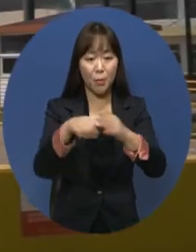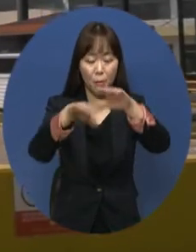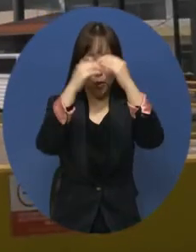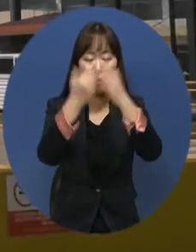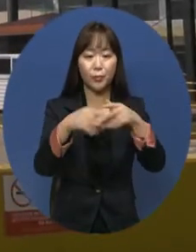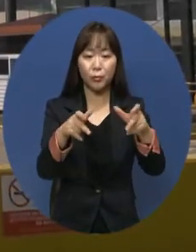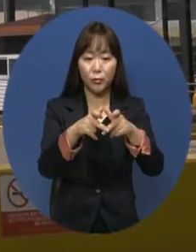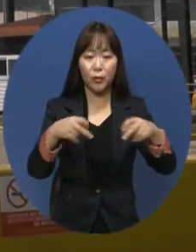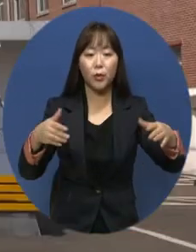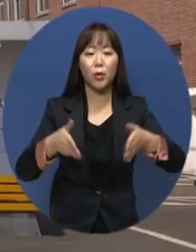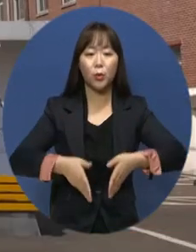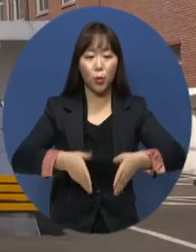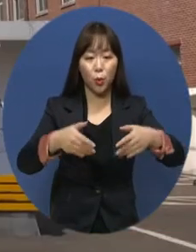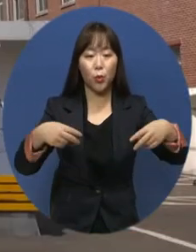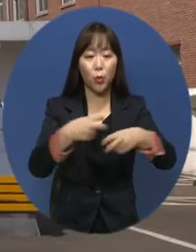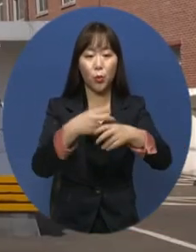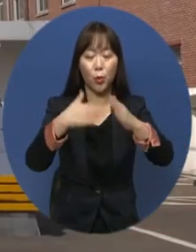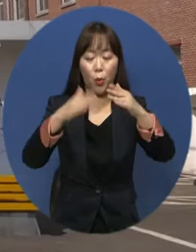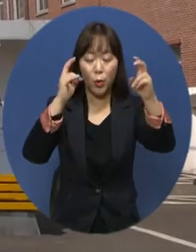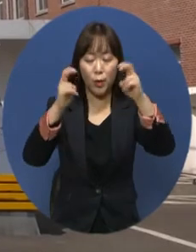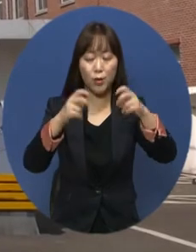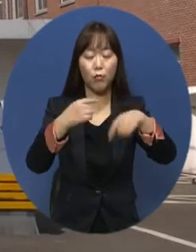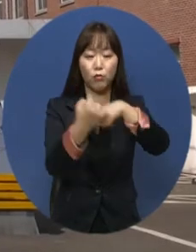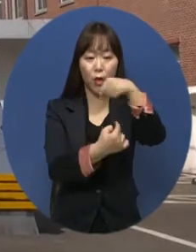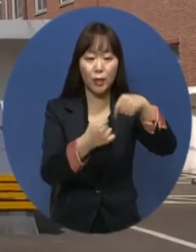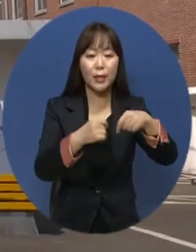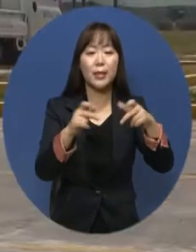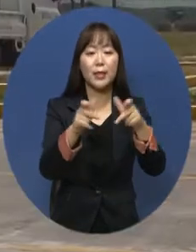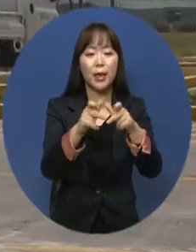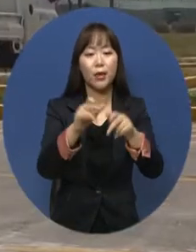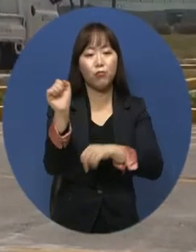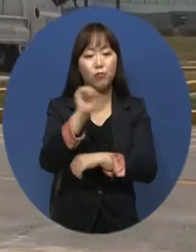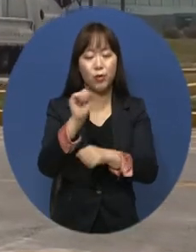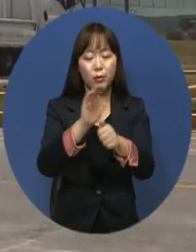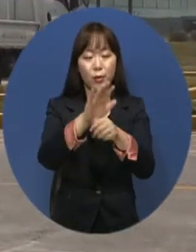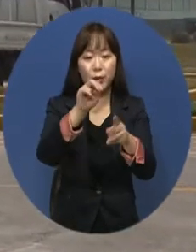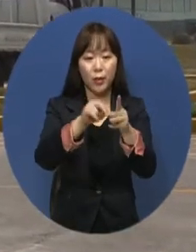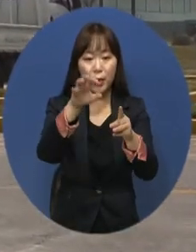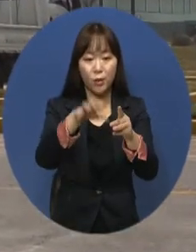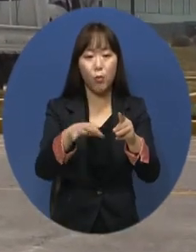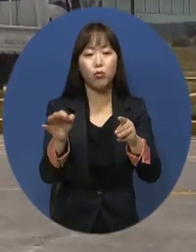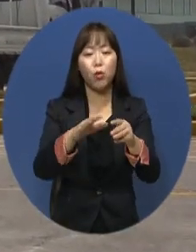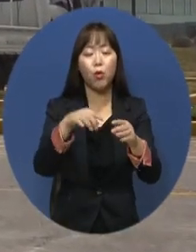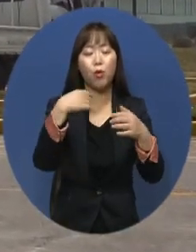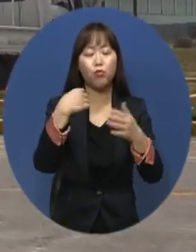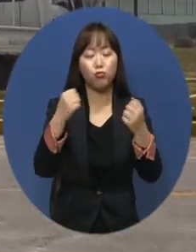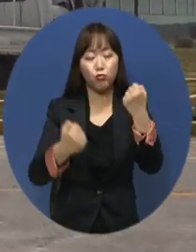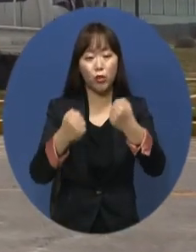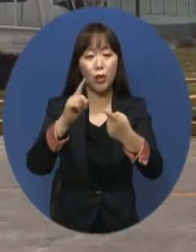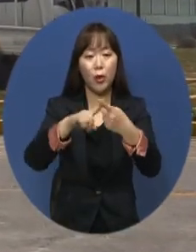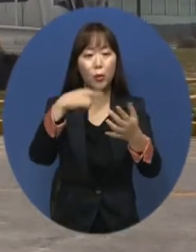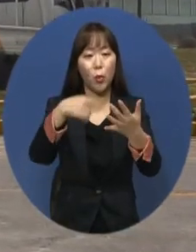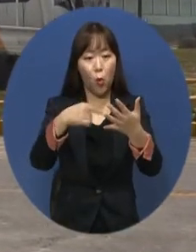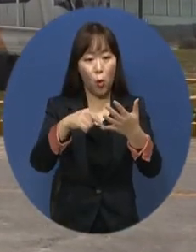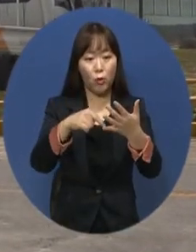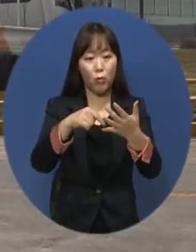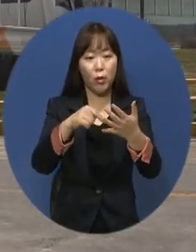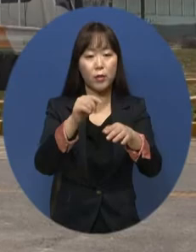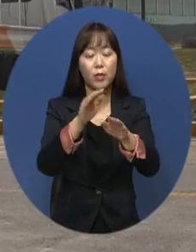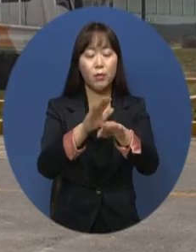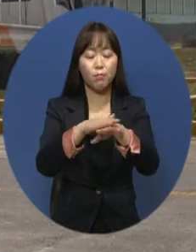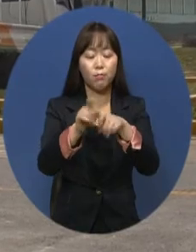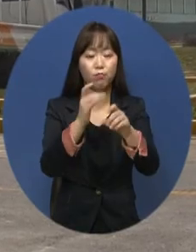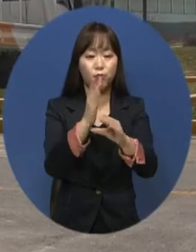장애인이 도로교통공단에서 운영하는 장애인 운전지원센터에서 무료 운전 교육을 받을 수 있도록 시행하고